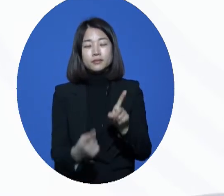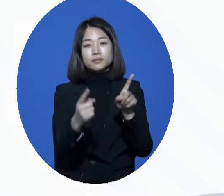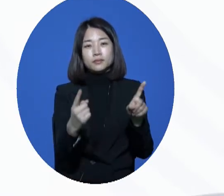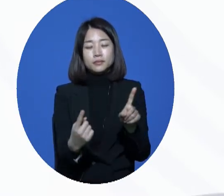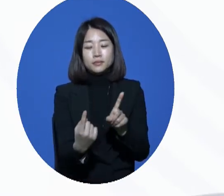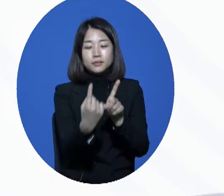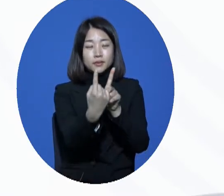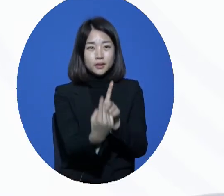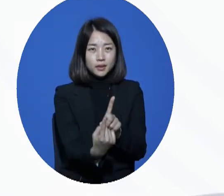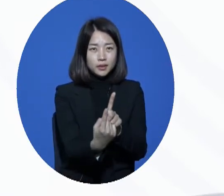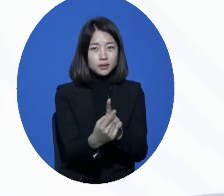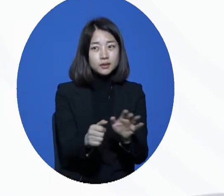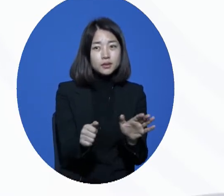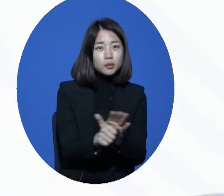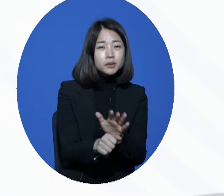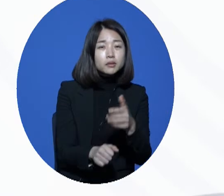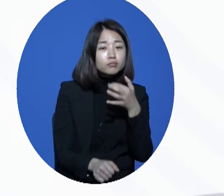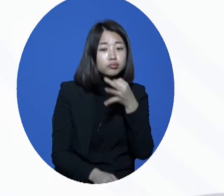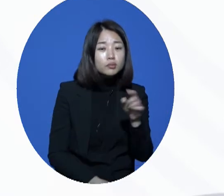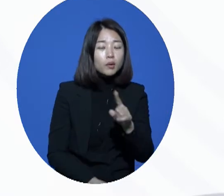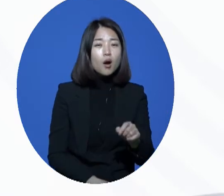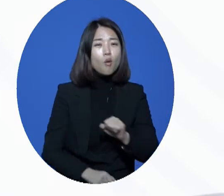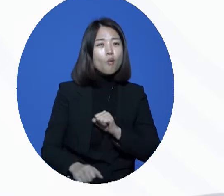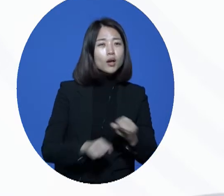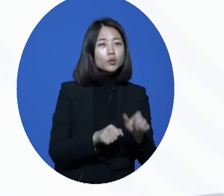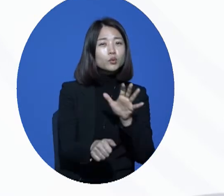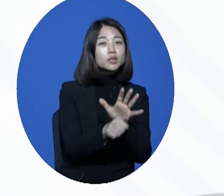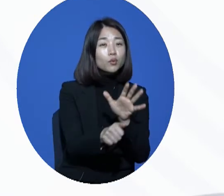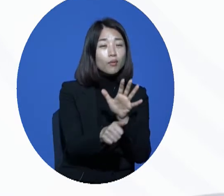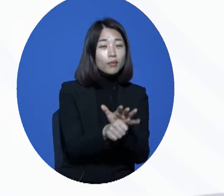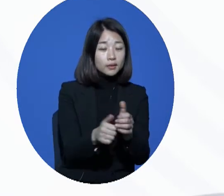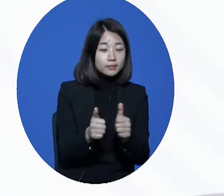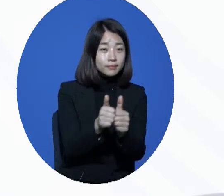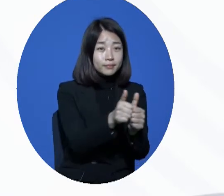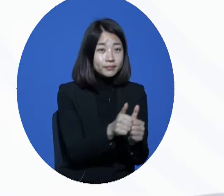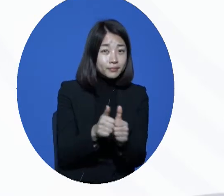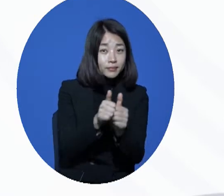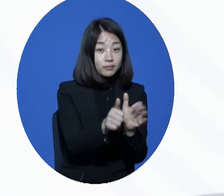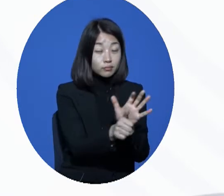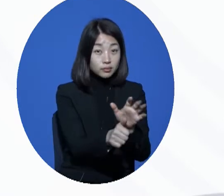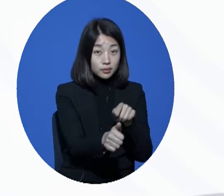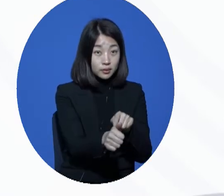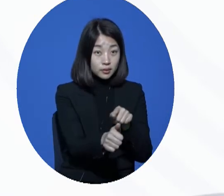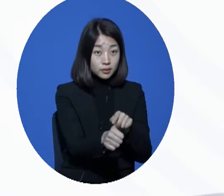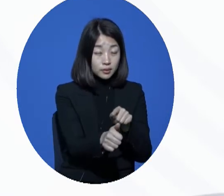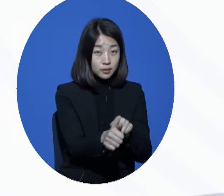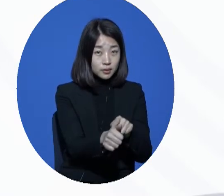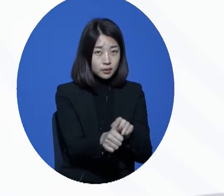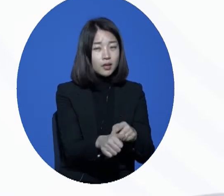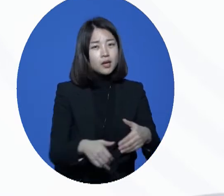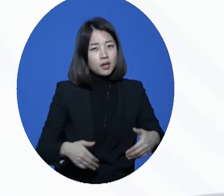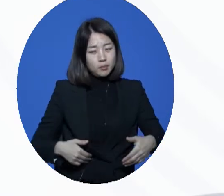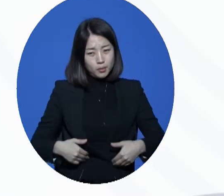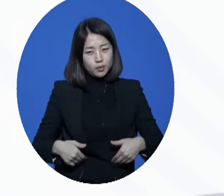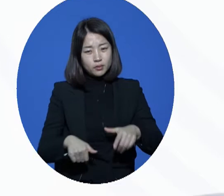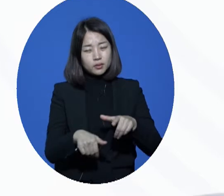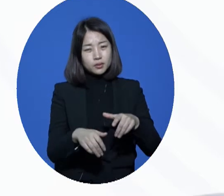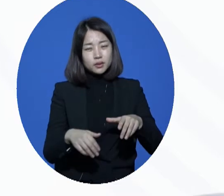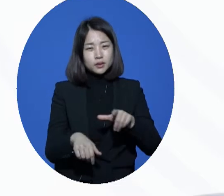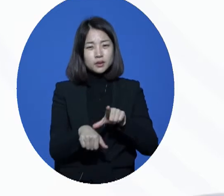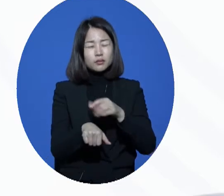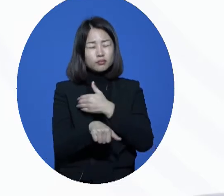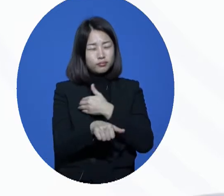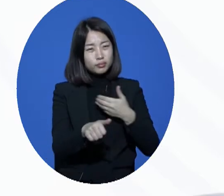서비스가 우리나라에는 활동지원제도밖에 없잖아요. 활동지원제도를 한시적으로 이용 권한을 보장하고 필요 시간을 보장해야